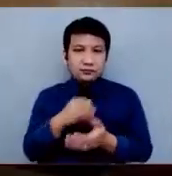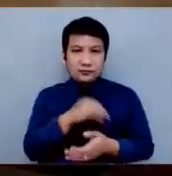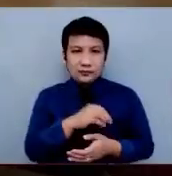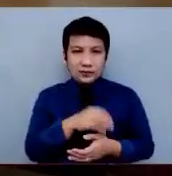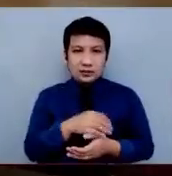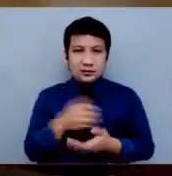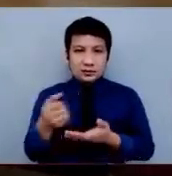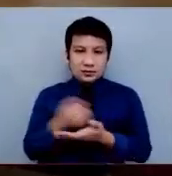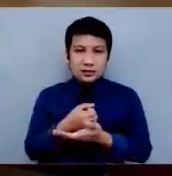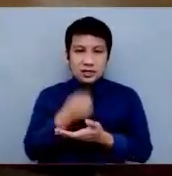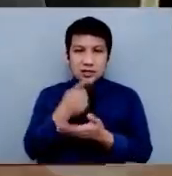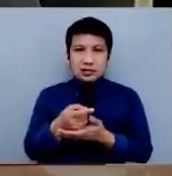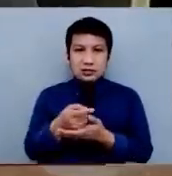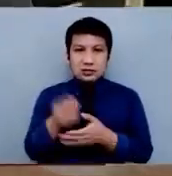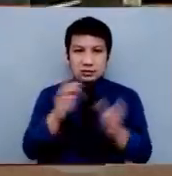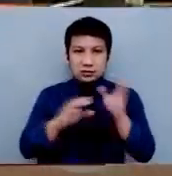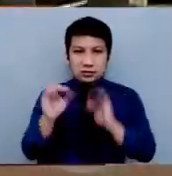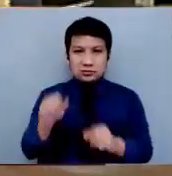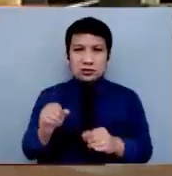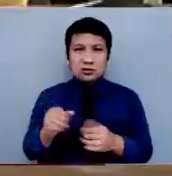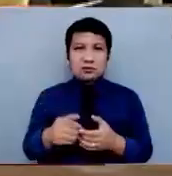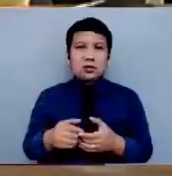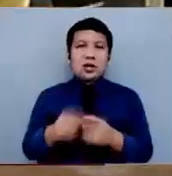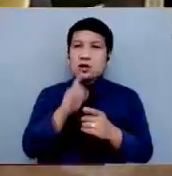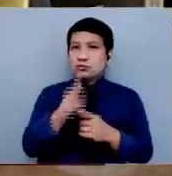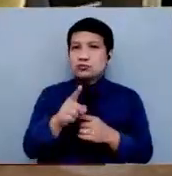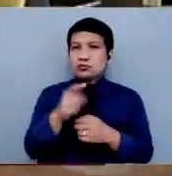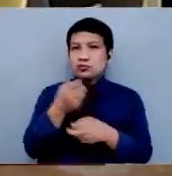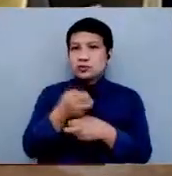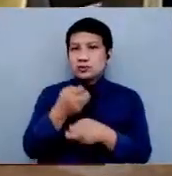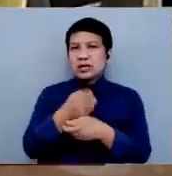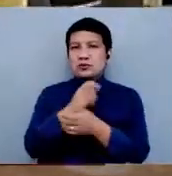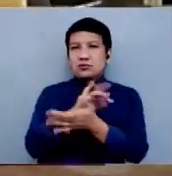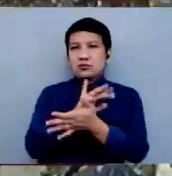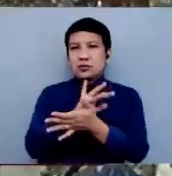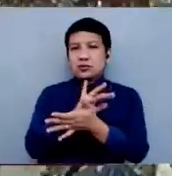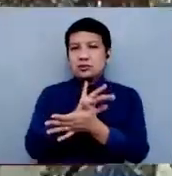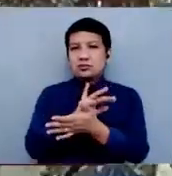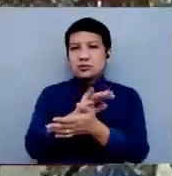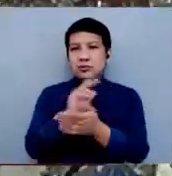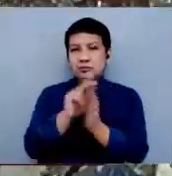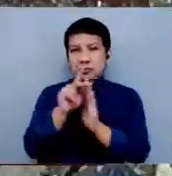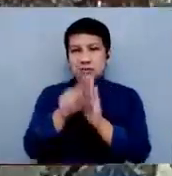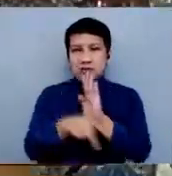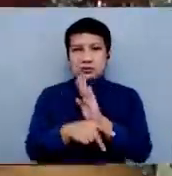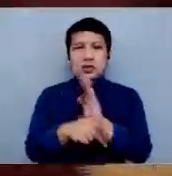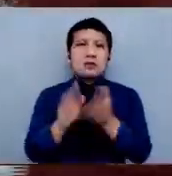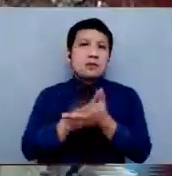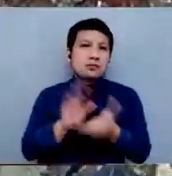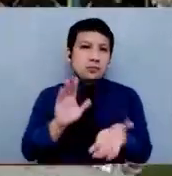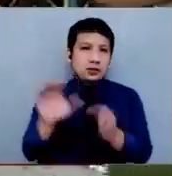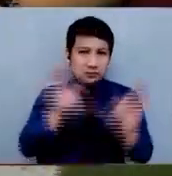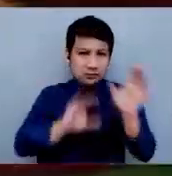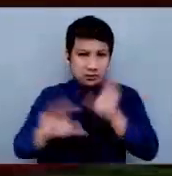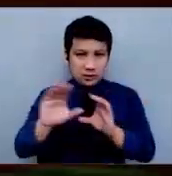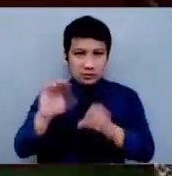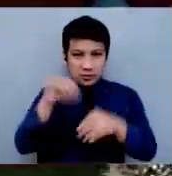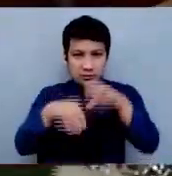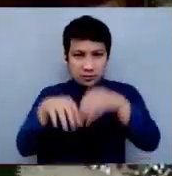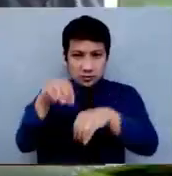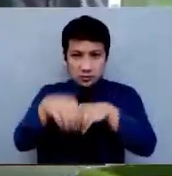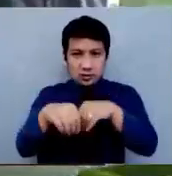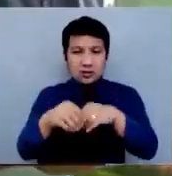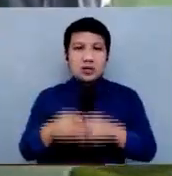ng mga manufacturer ng paputok na apektuhan din sila ng COVID-19 restrictions at nagmahal pa ang kemikal na sangkap ng